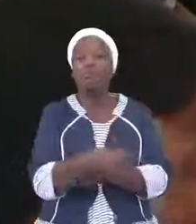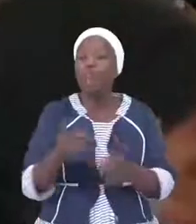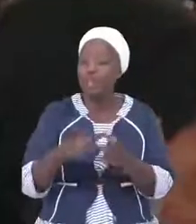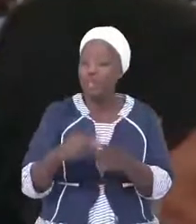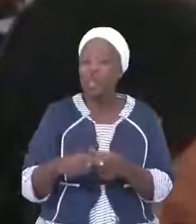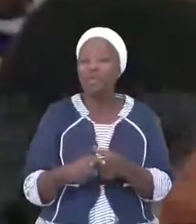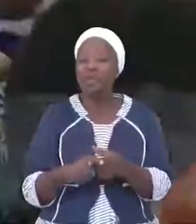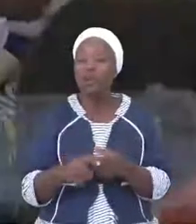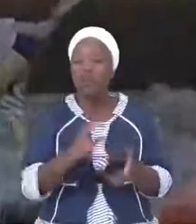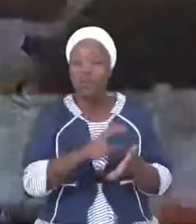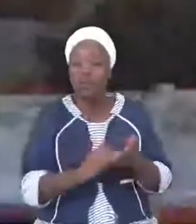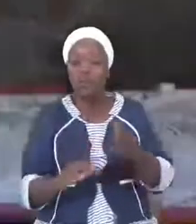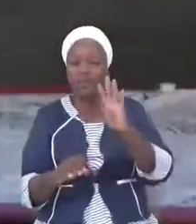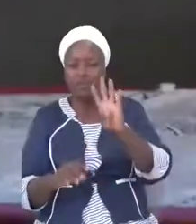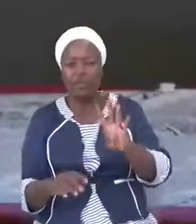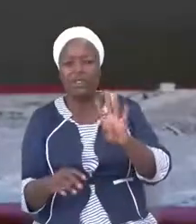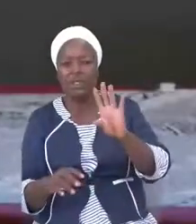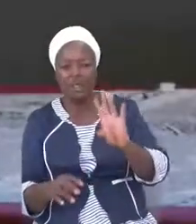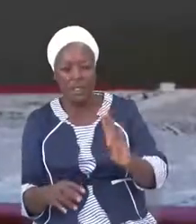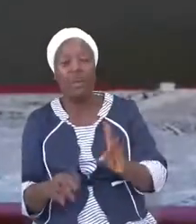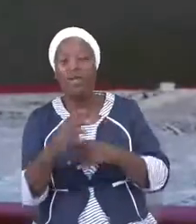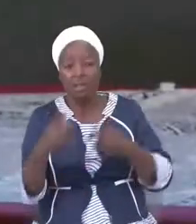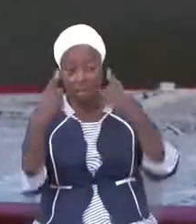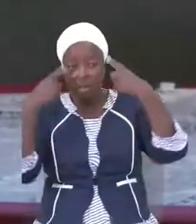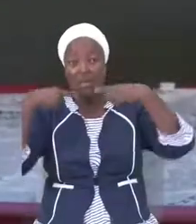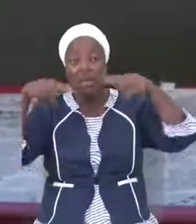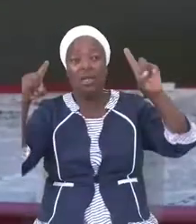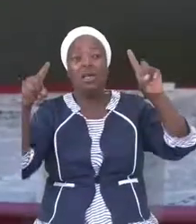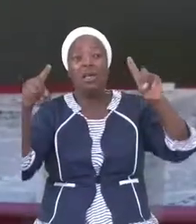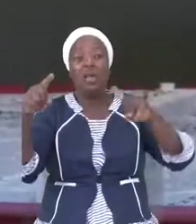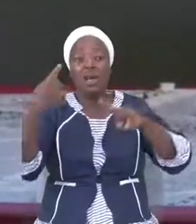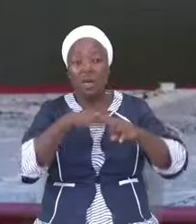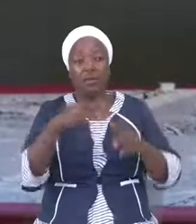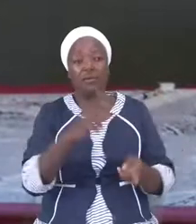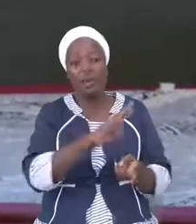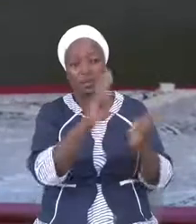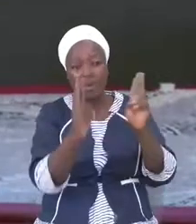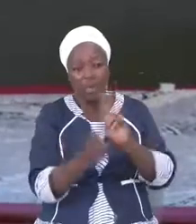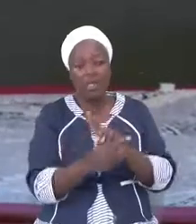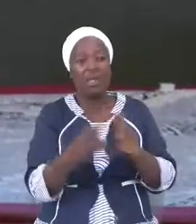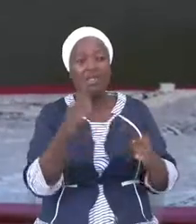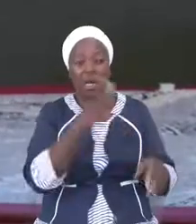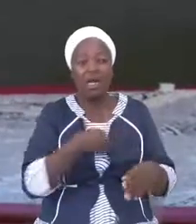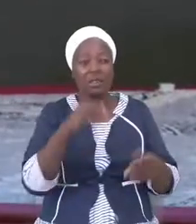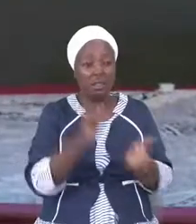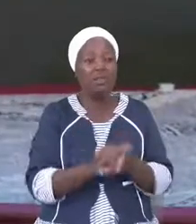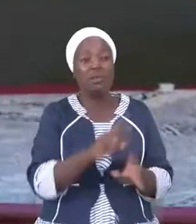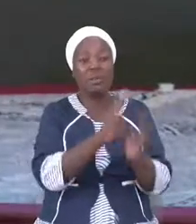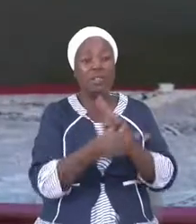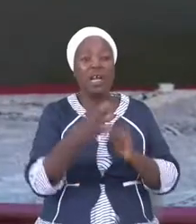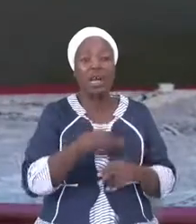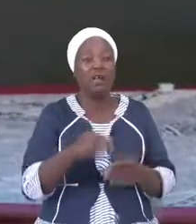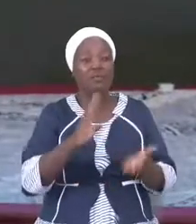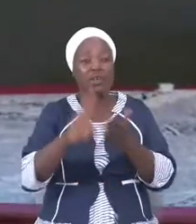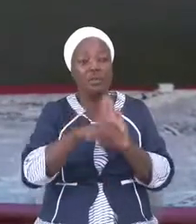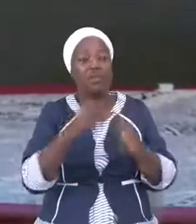le troisième jour. Et le verset 47. Et que la repentance et le pardon des